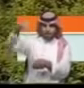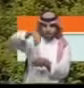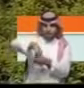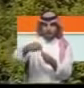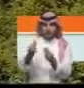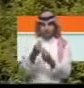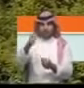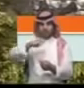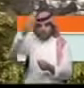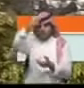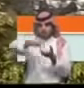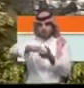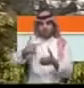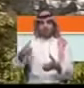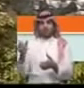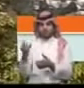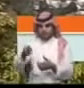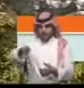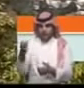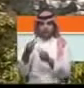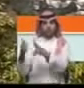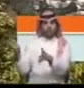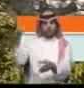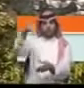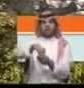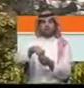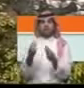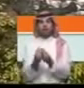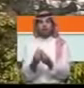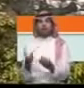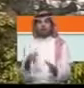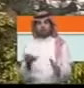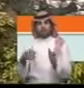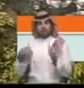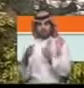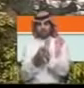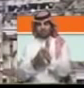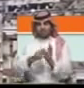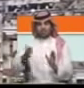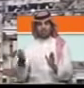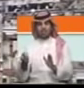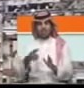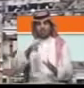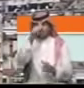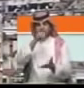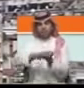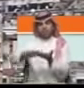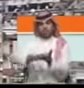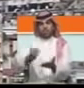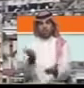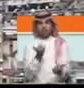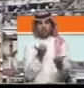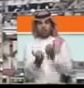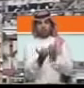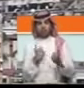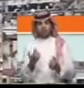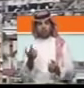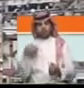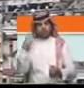الأوروبي بسبب اسم الجمهورية اليوغوسلافية السابقة، وتقول إن الاسم قد يتضمن مطالبة بأراض في إقليم مقدونيا